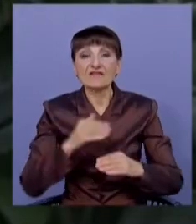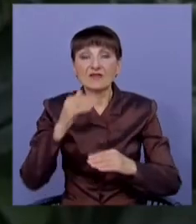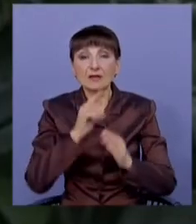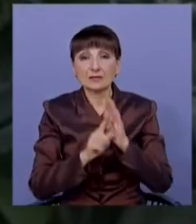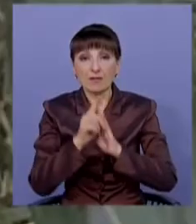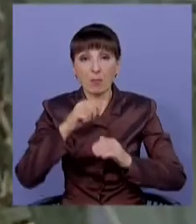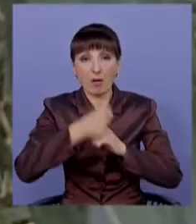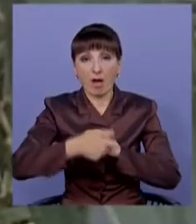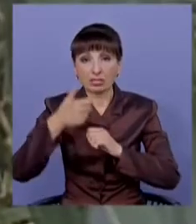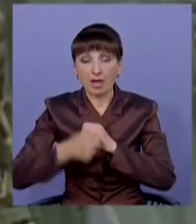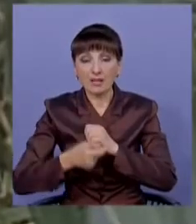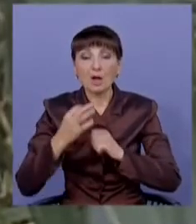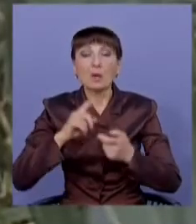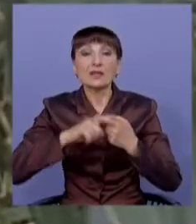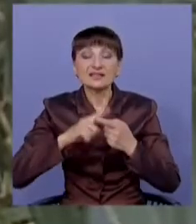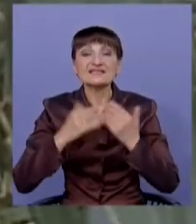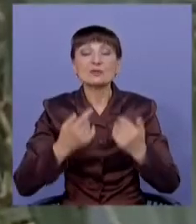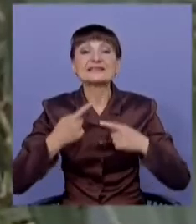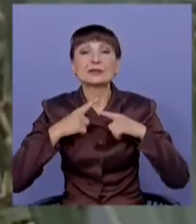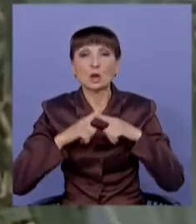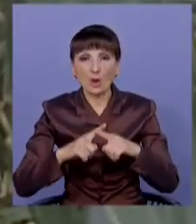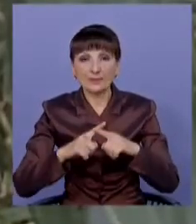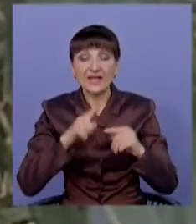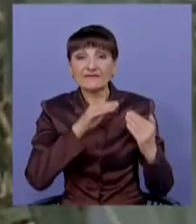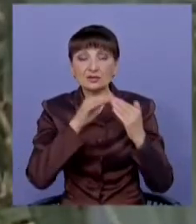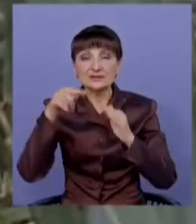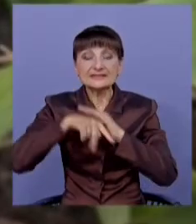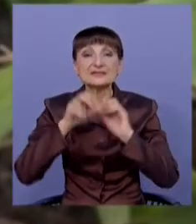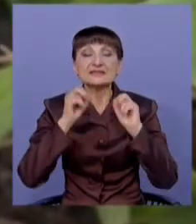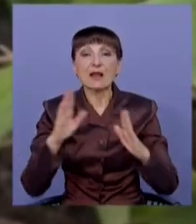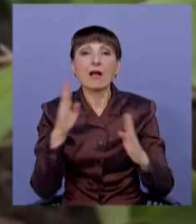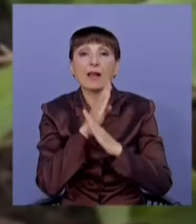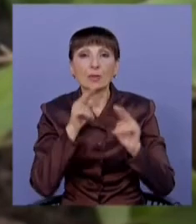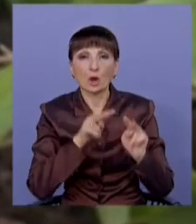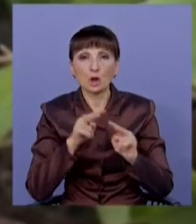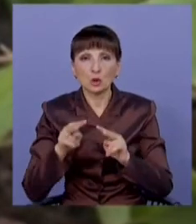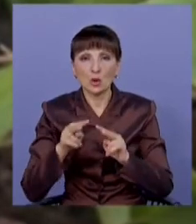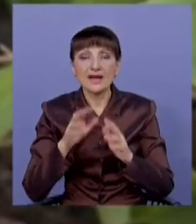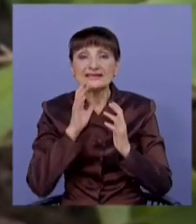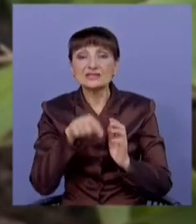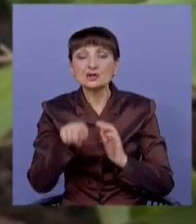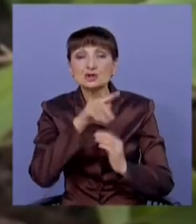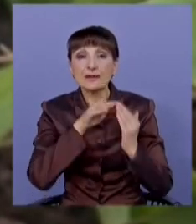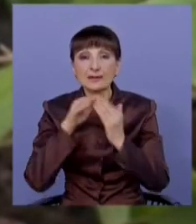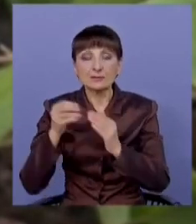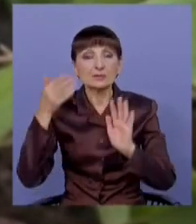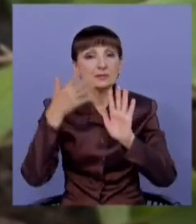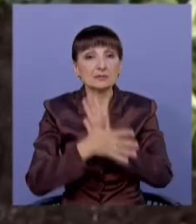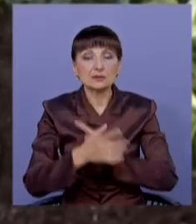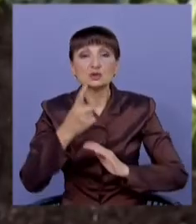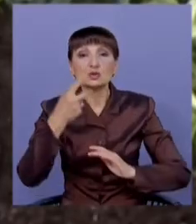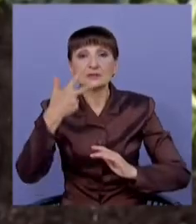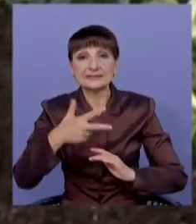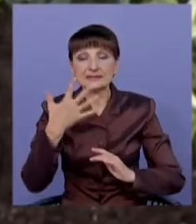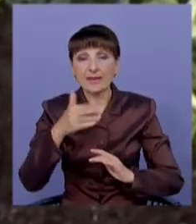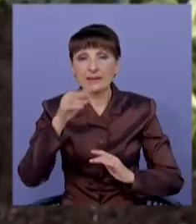заплодоносил банан, но благодаря современным технологиям. В оранжерее работает специальный климат-контроль. Содержание комплекса, к слову, обходится в